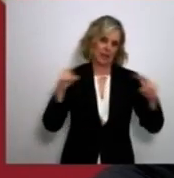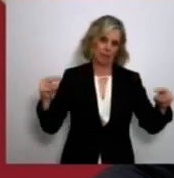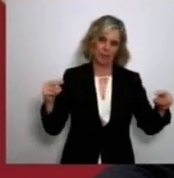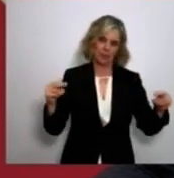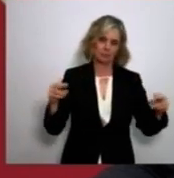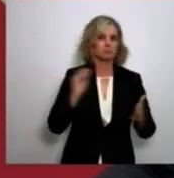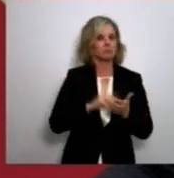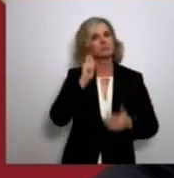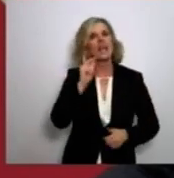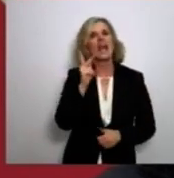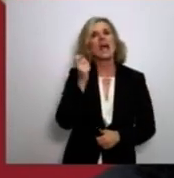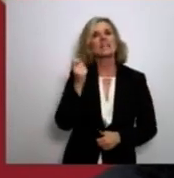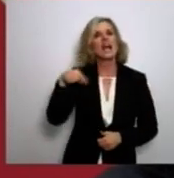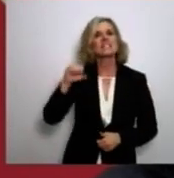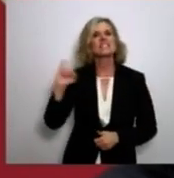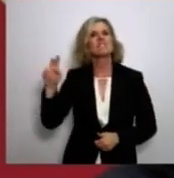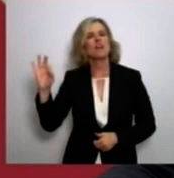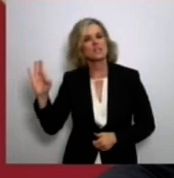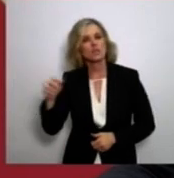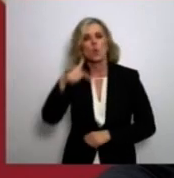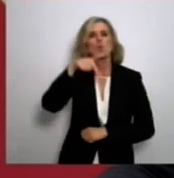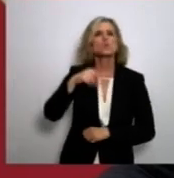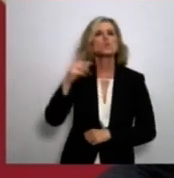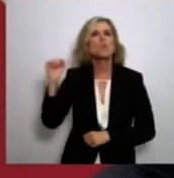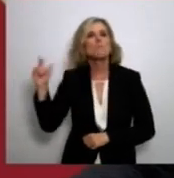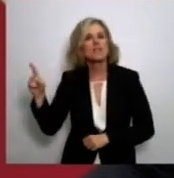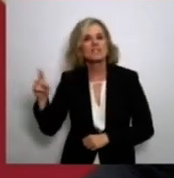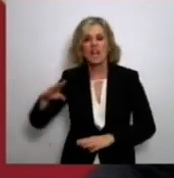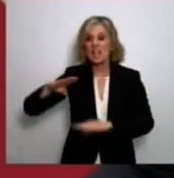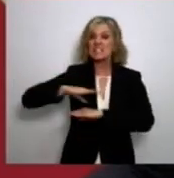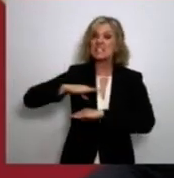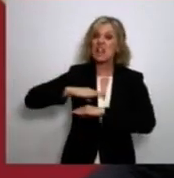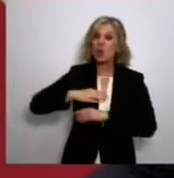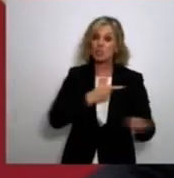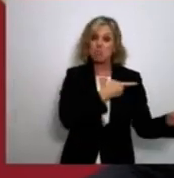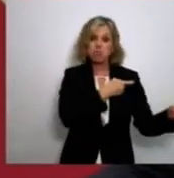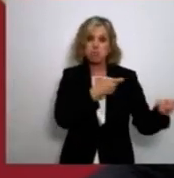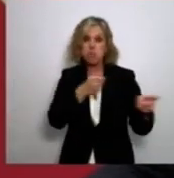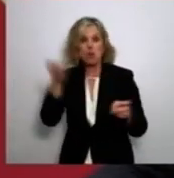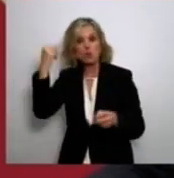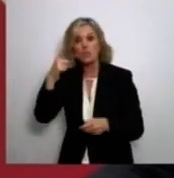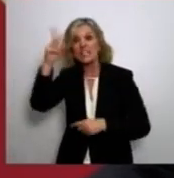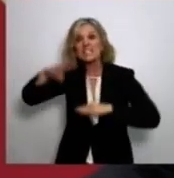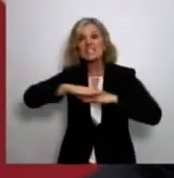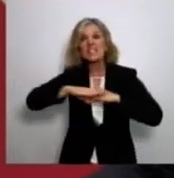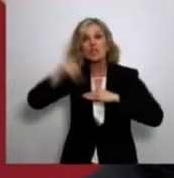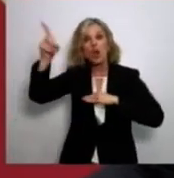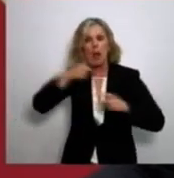Είναι ο Κατσίφας. Είναι ο Γκούμας. Είναι οι στρατιώτες μας που τους πυροβολήσανε στα σύνορα.